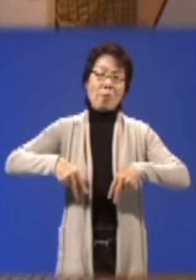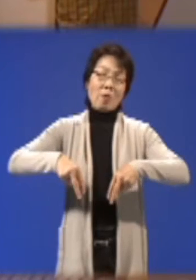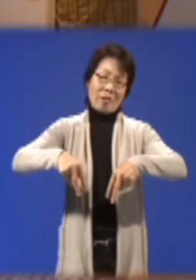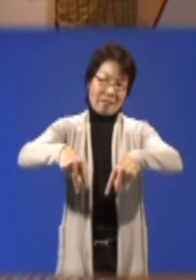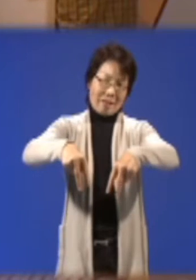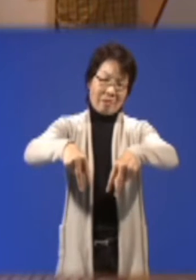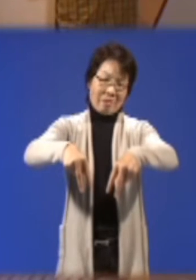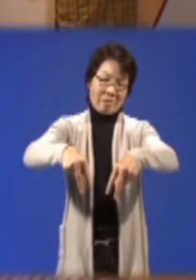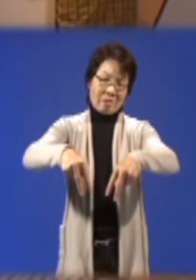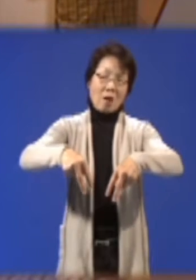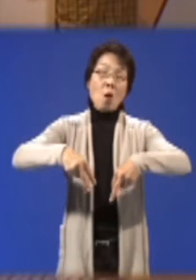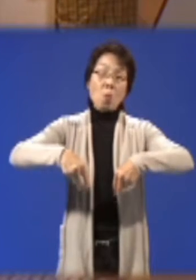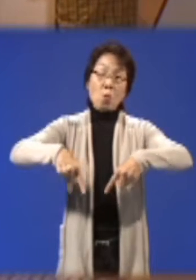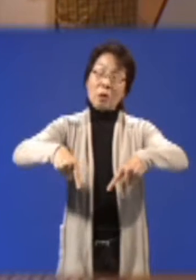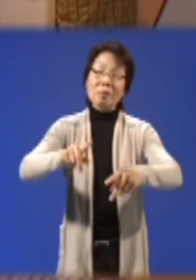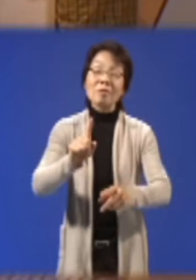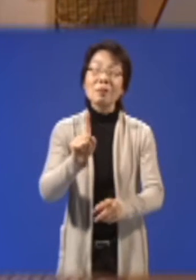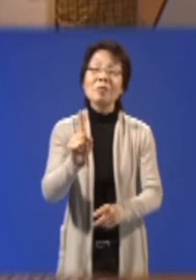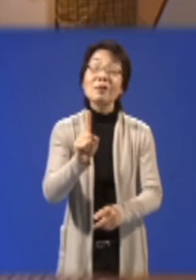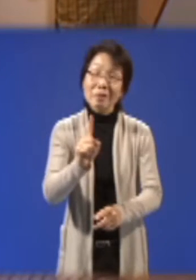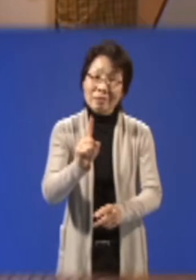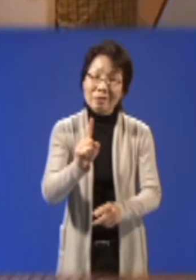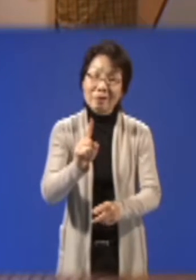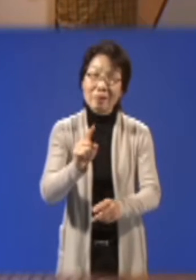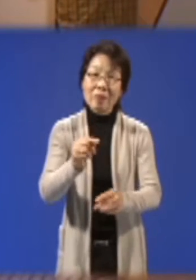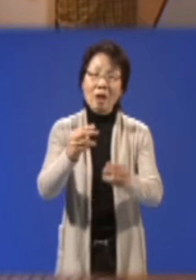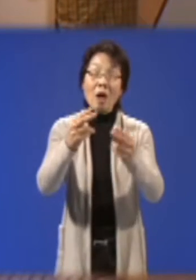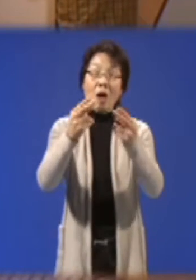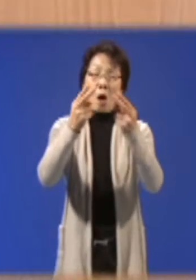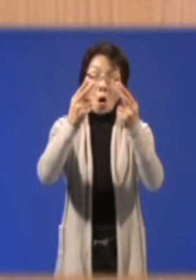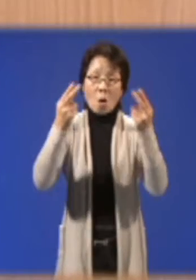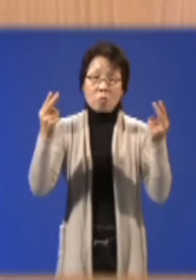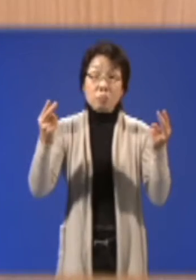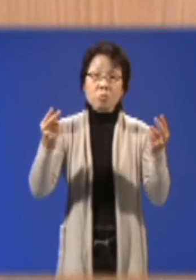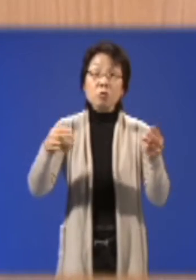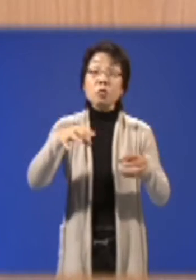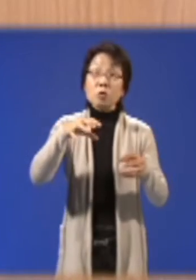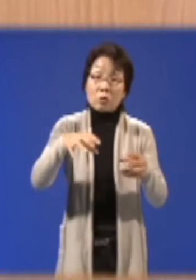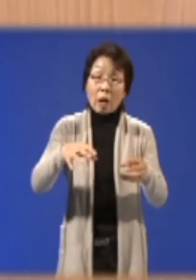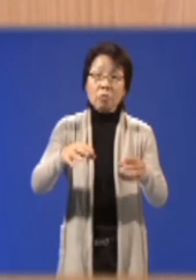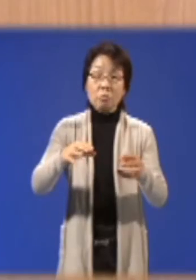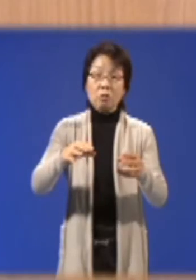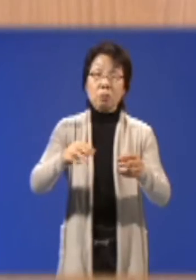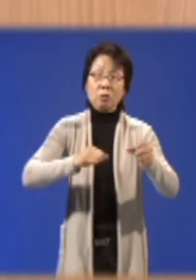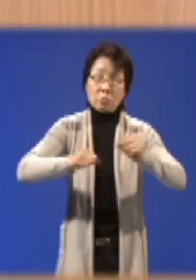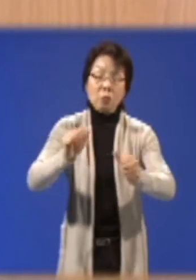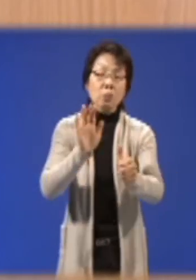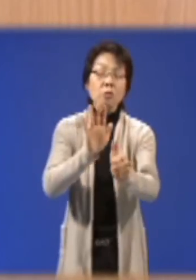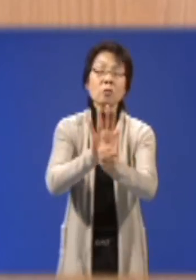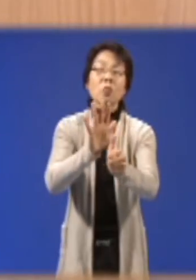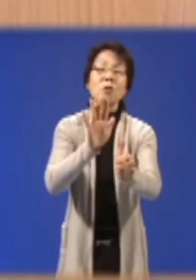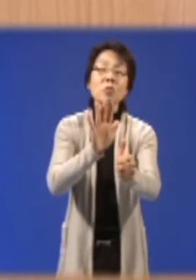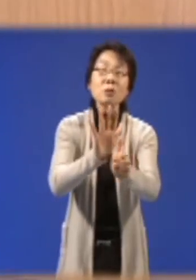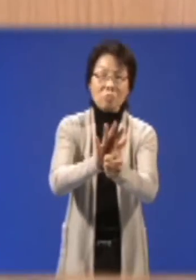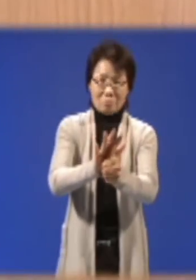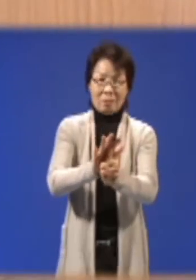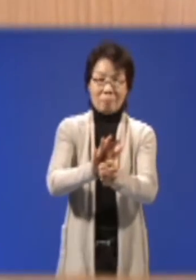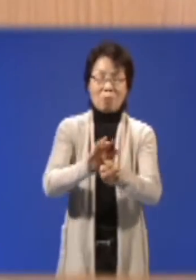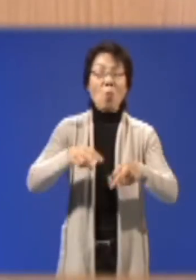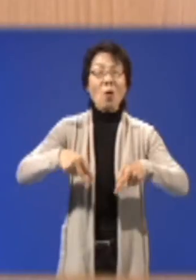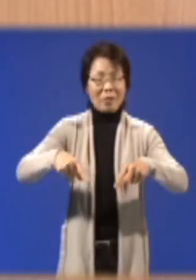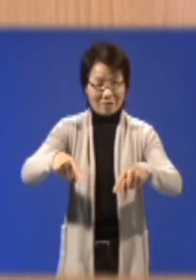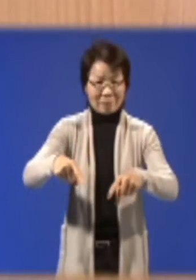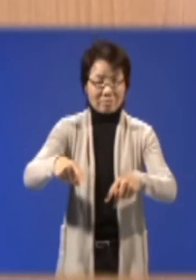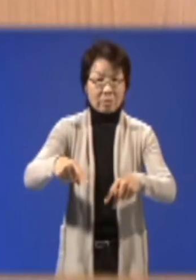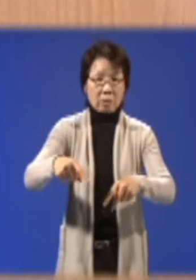アは博物館活動をサポートするボランティアさん。一定の研修を受けて常設展や特